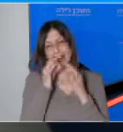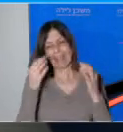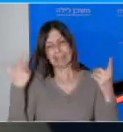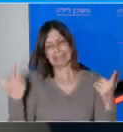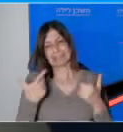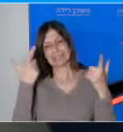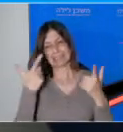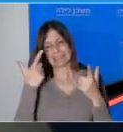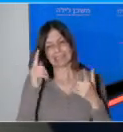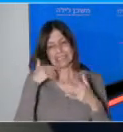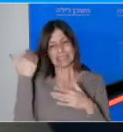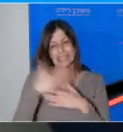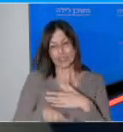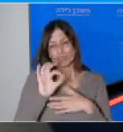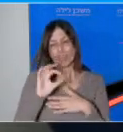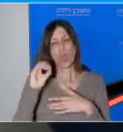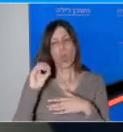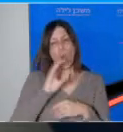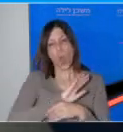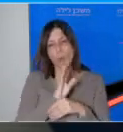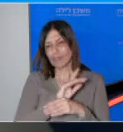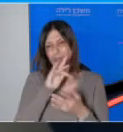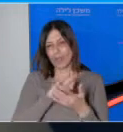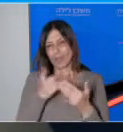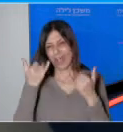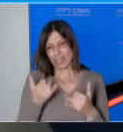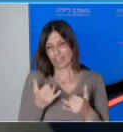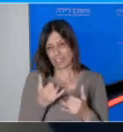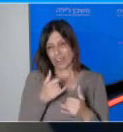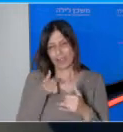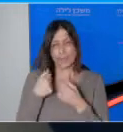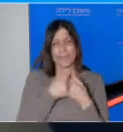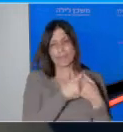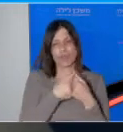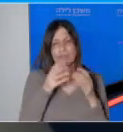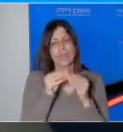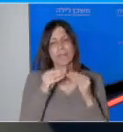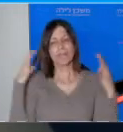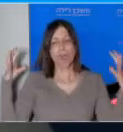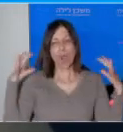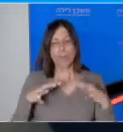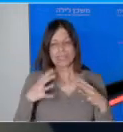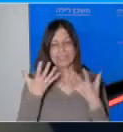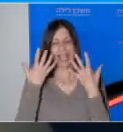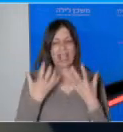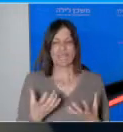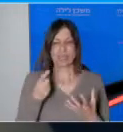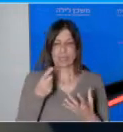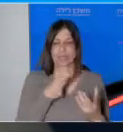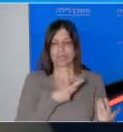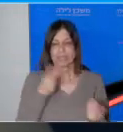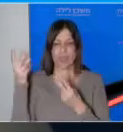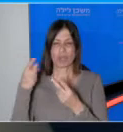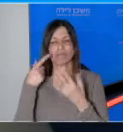האומיקרון שאינם במקומן. כרגע, בשעות אלה ממש, אנחנו מתמודדים עם עומס כבד בבתי החולים, עם